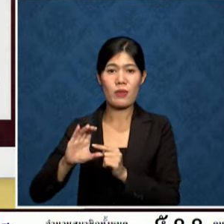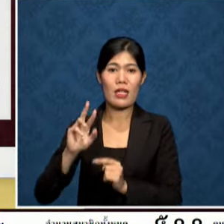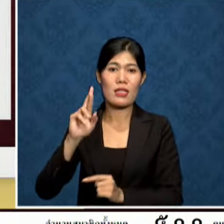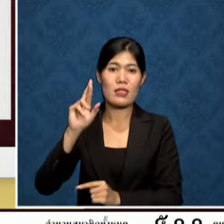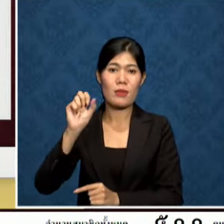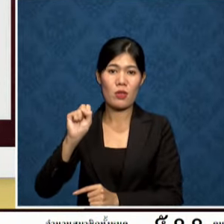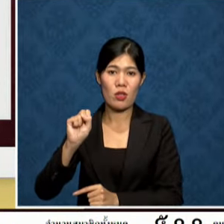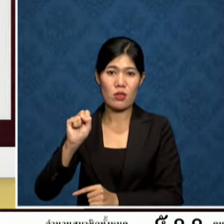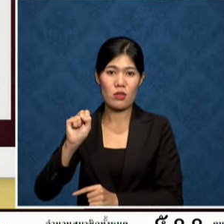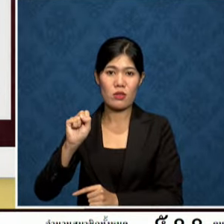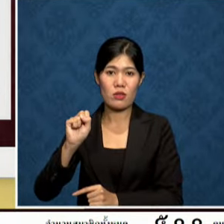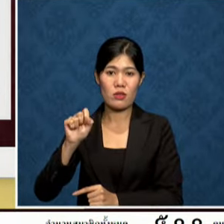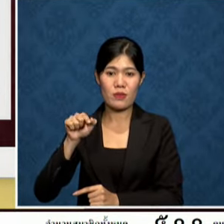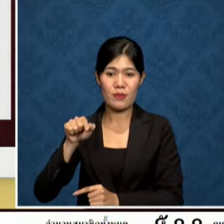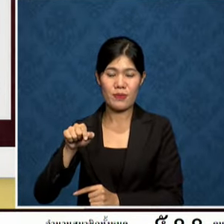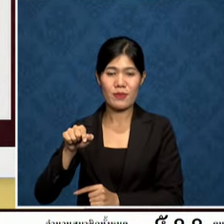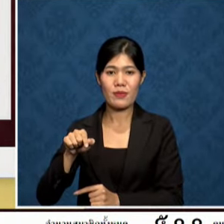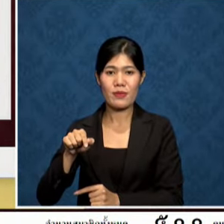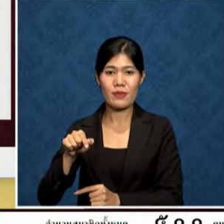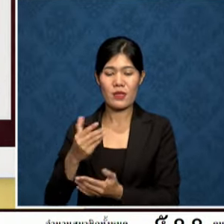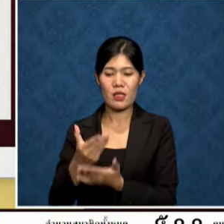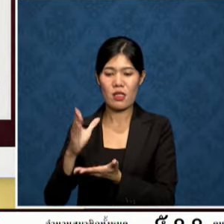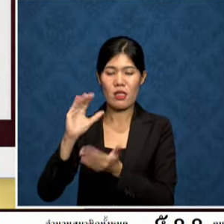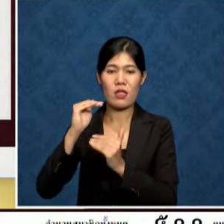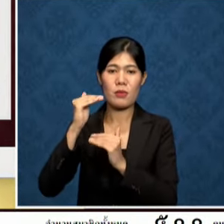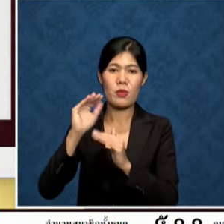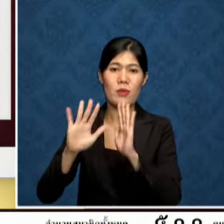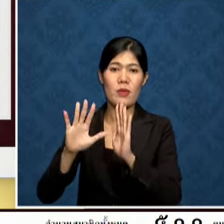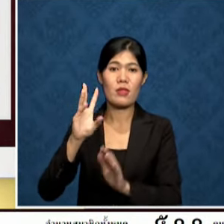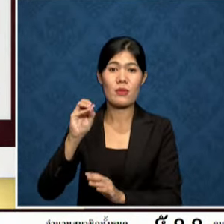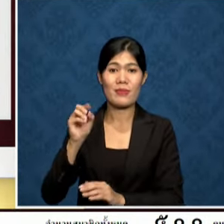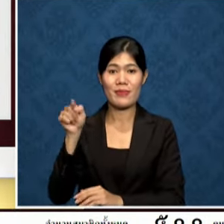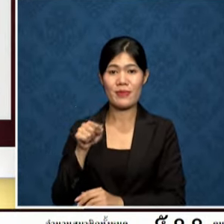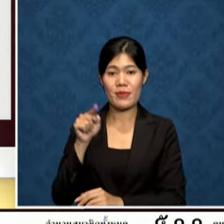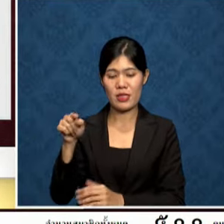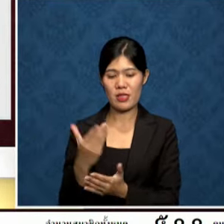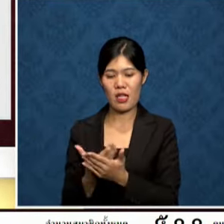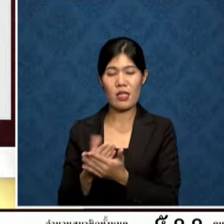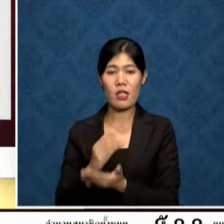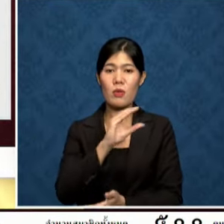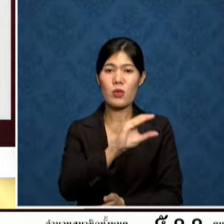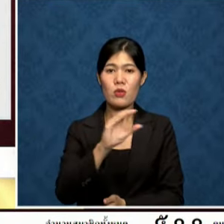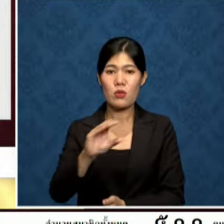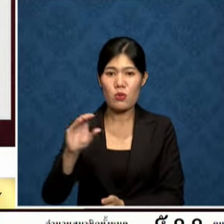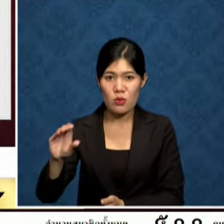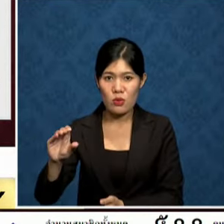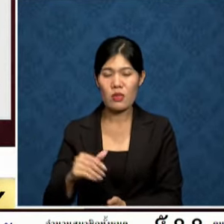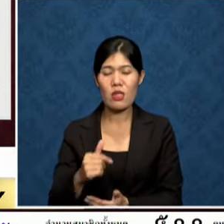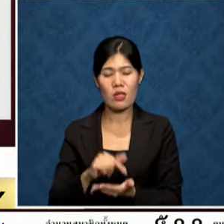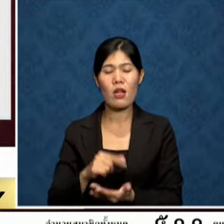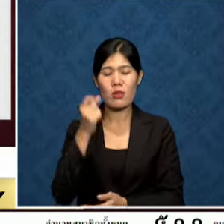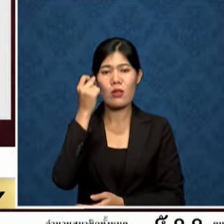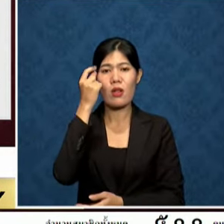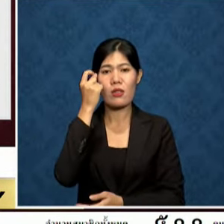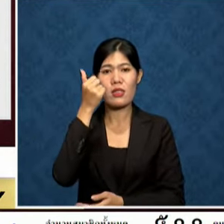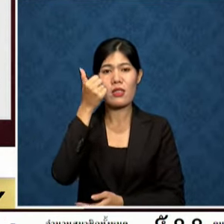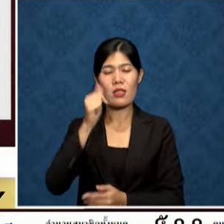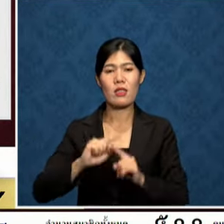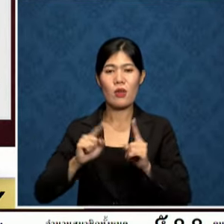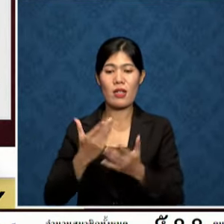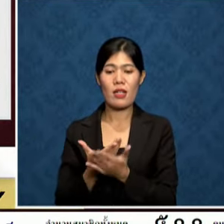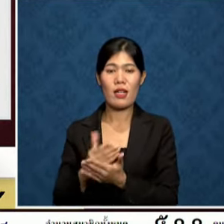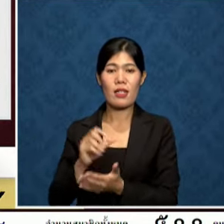ฉุกเฉินจำเป็นเนี่ยเค้าก็จะกำหนดให้ประมาณ 60%เป็นรายจ่ายลงทุนซึ่งอันนั้นเข้าใจได้นะคะเพราะว่าเวลาเราใช้เงินสำรองเนี่ยเราก็